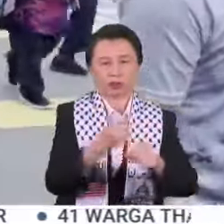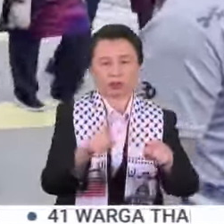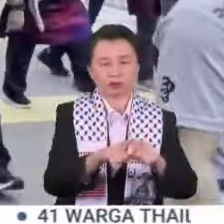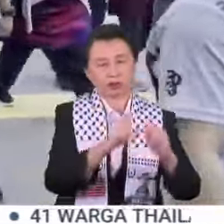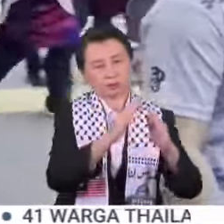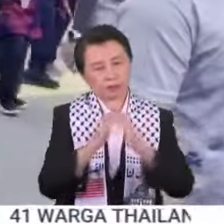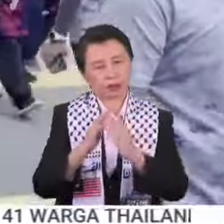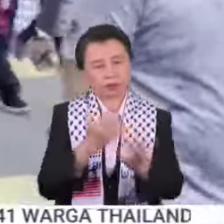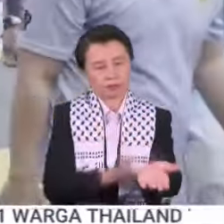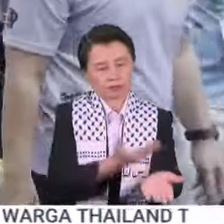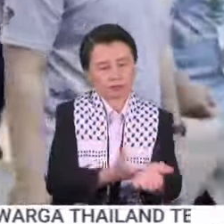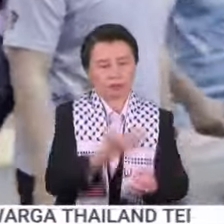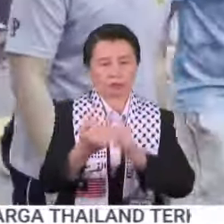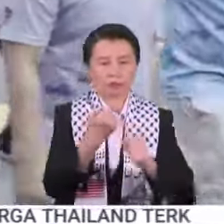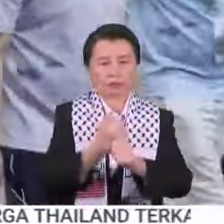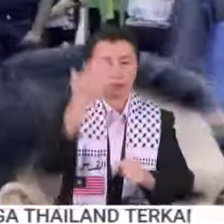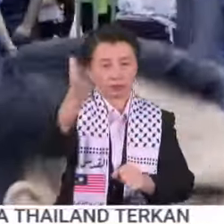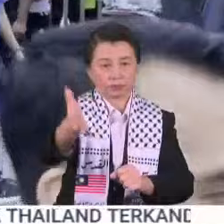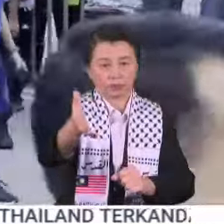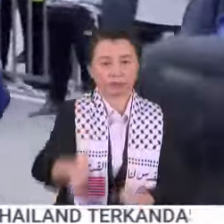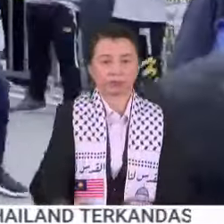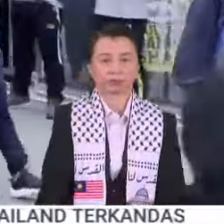bandar warisan pada tahun hadapan.